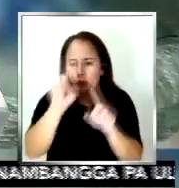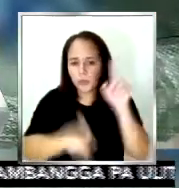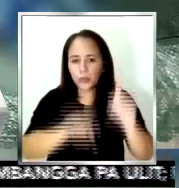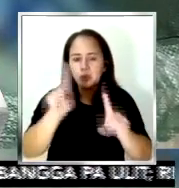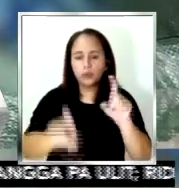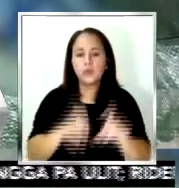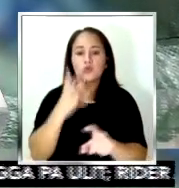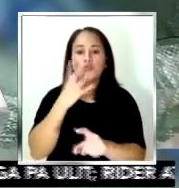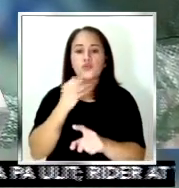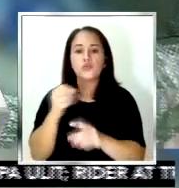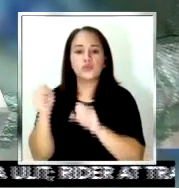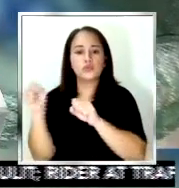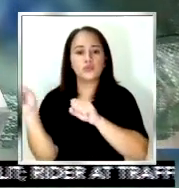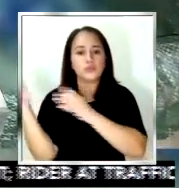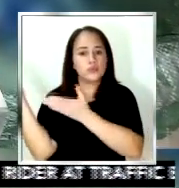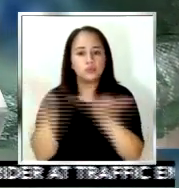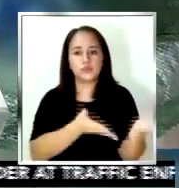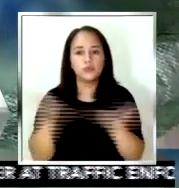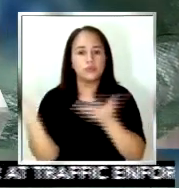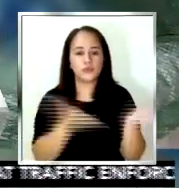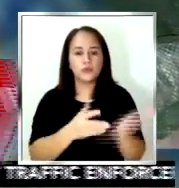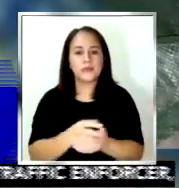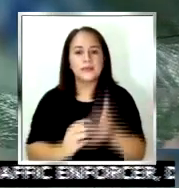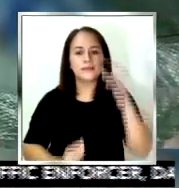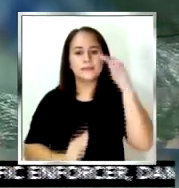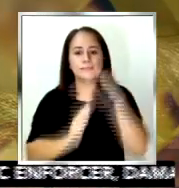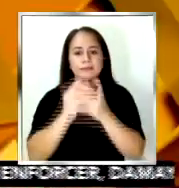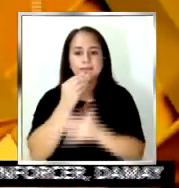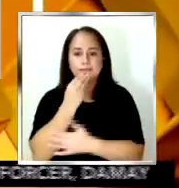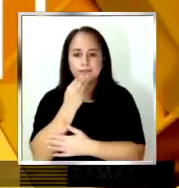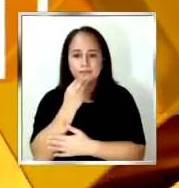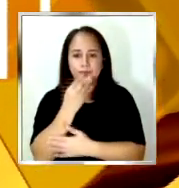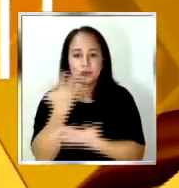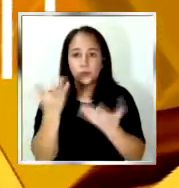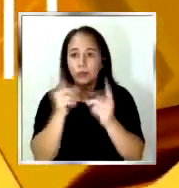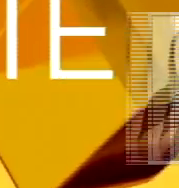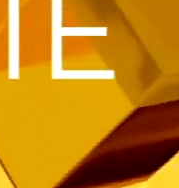ng expired goods. Wala pa silang pahayag.